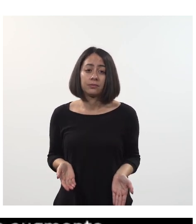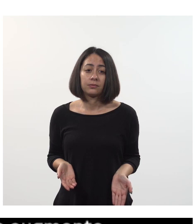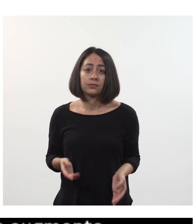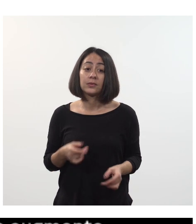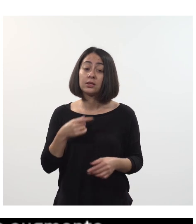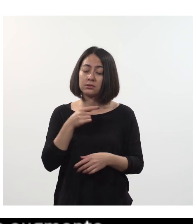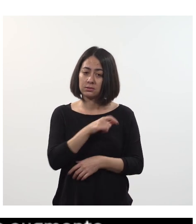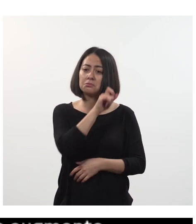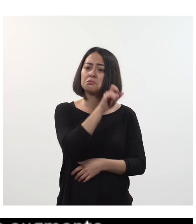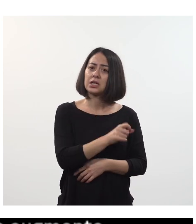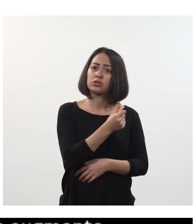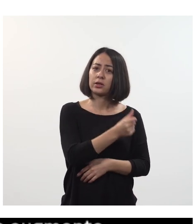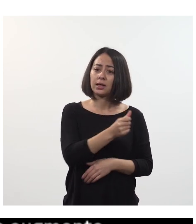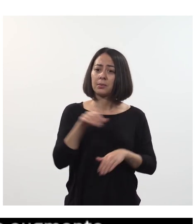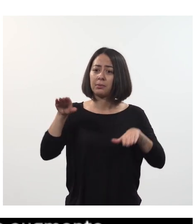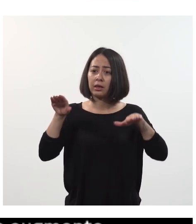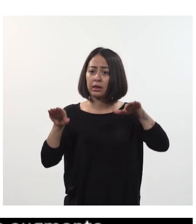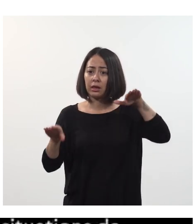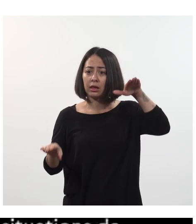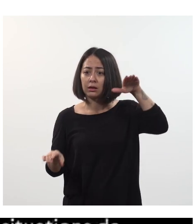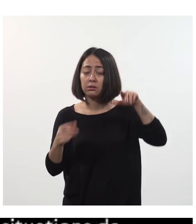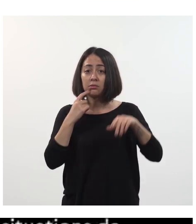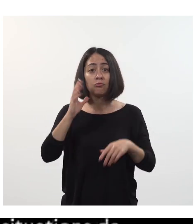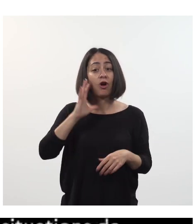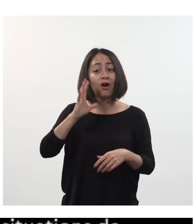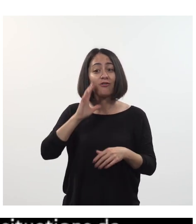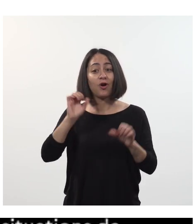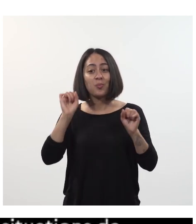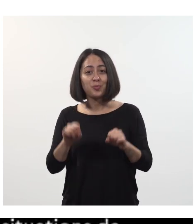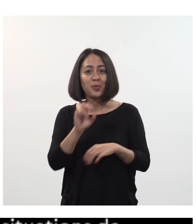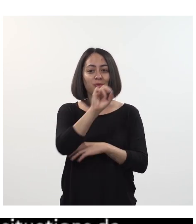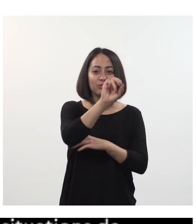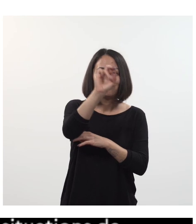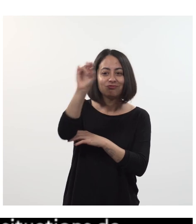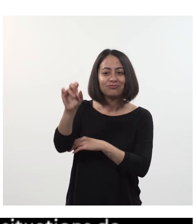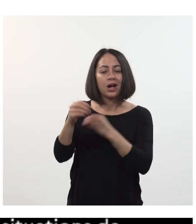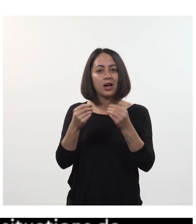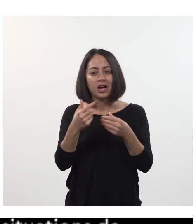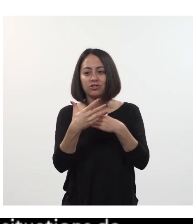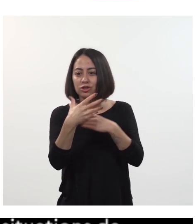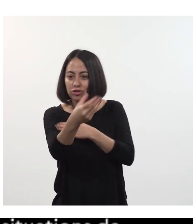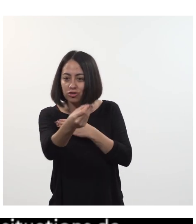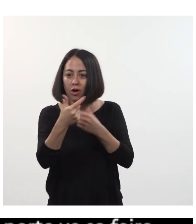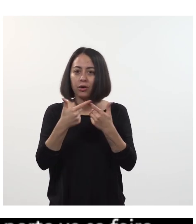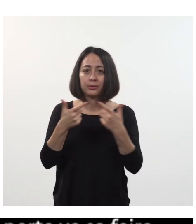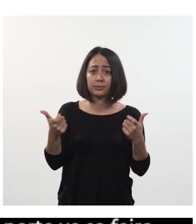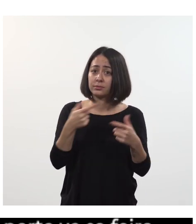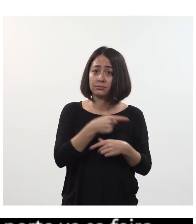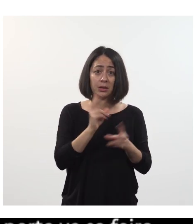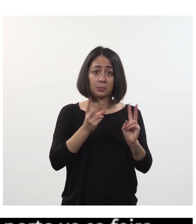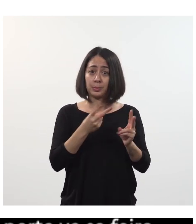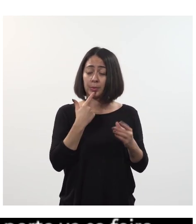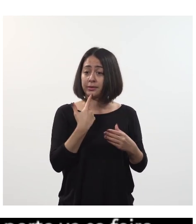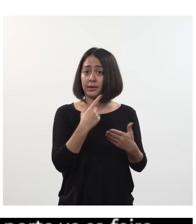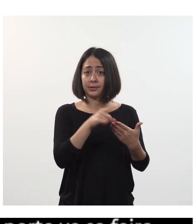transferts, peut-être qu'elle n'arrivera plus à faire ces transferts parce qu'elle a perdu trop de muscles, hein. Et assez souvent, il y a aussi une perte de masse grasse et la graisse,